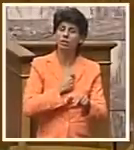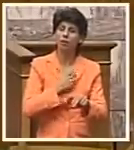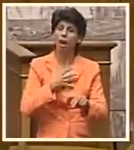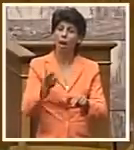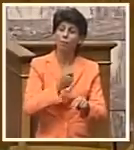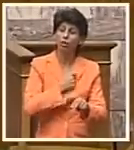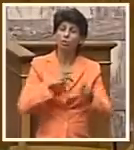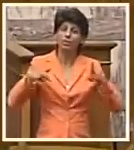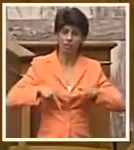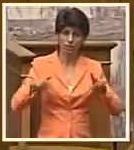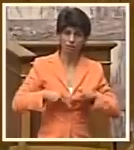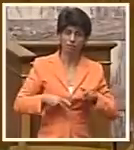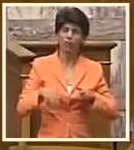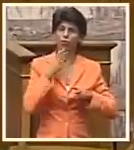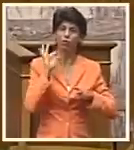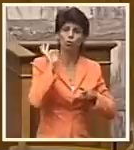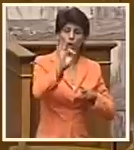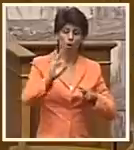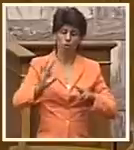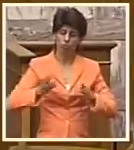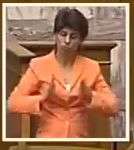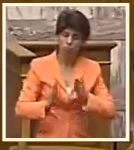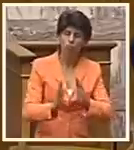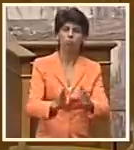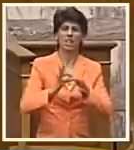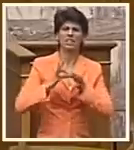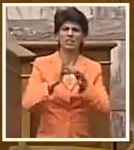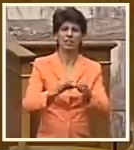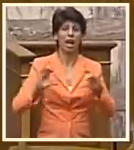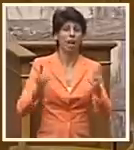ψήφο εμπιστοσύνης στην κυβέρνηση για να συνεχίσει το εθνικό αγώνα της